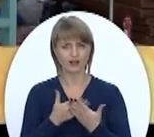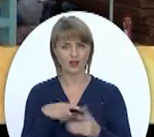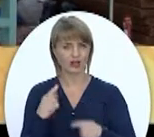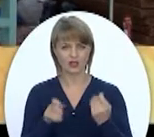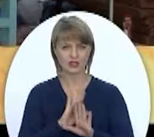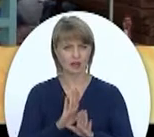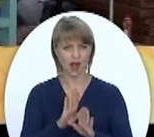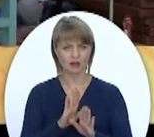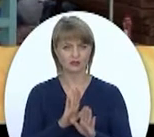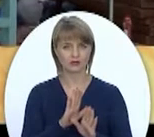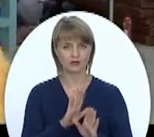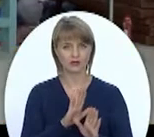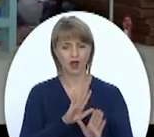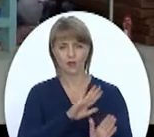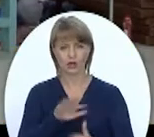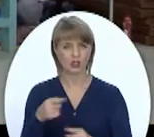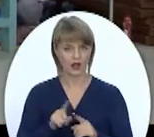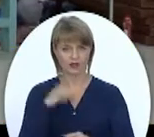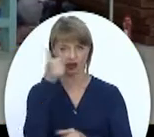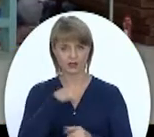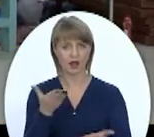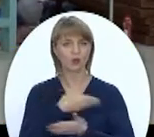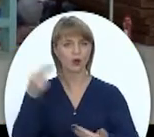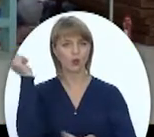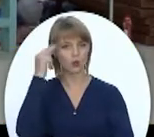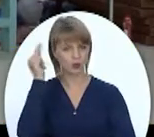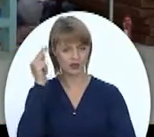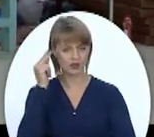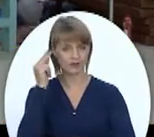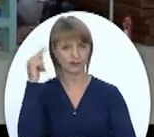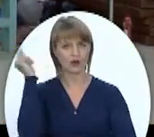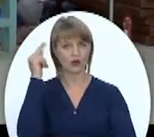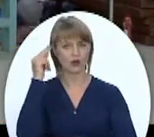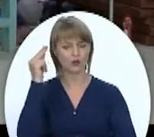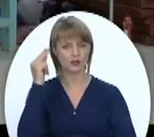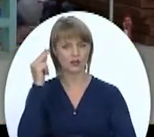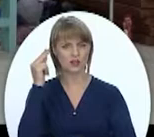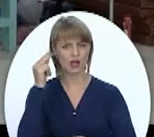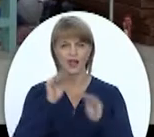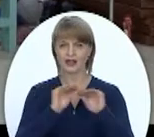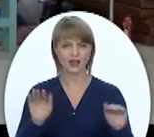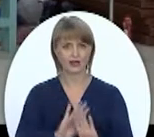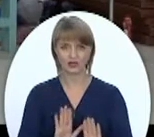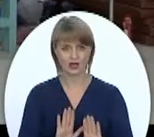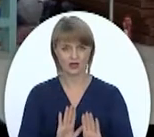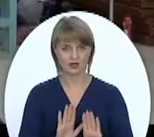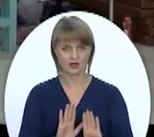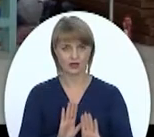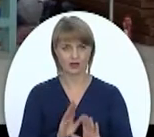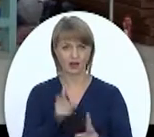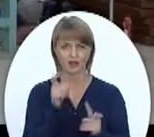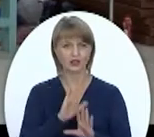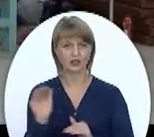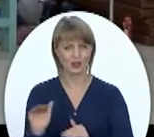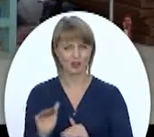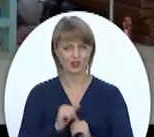Наверное, не зря прошли, скажем так, эти года, то есть мы учимся. Учимся не на детях, естественно, да, не